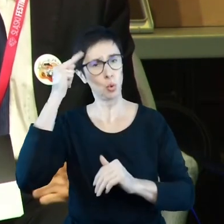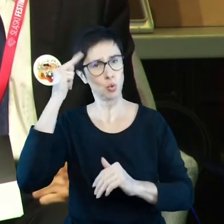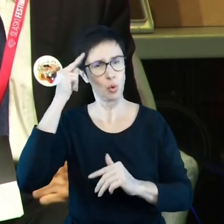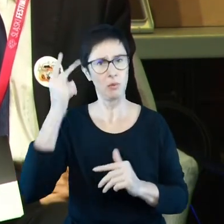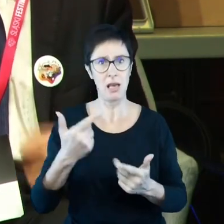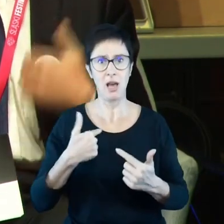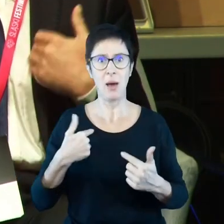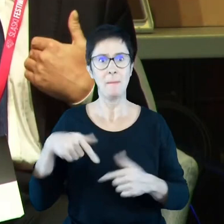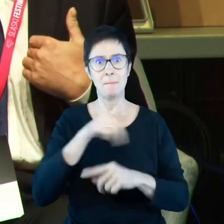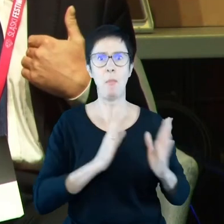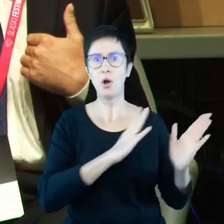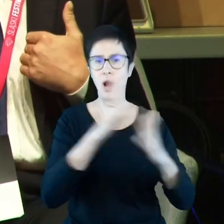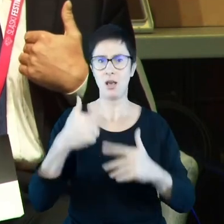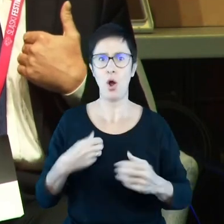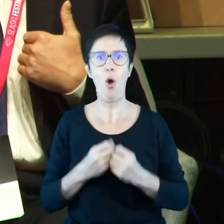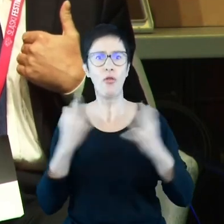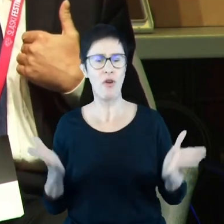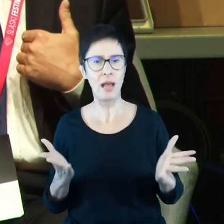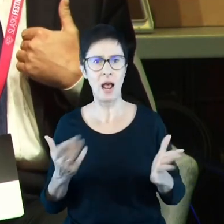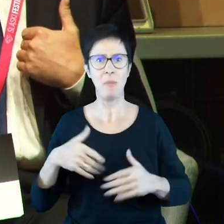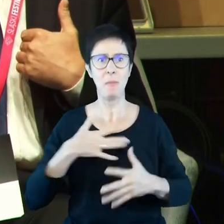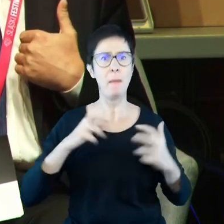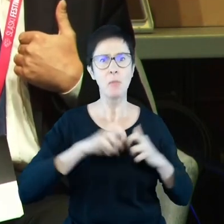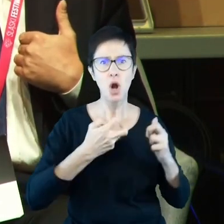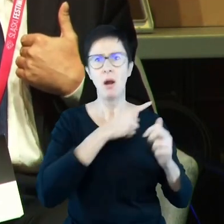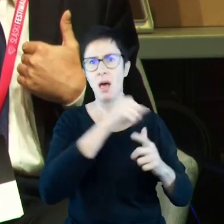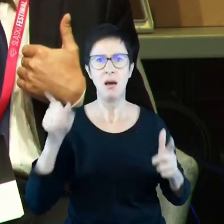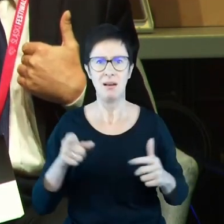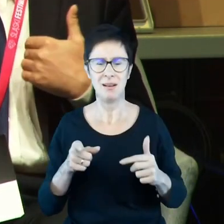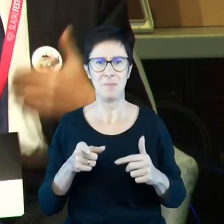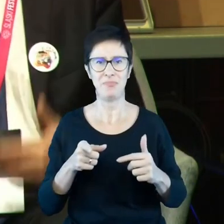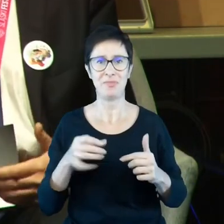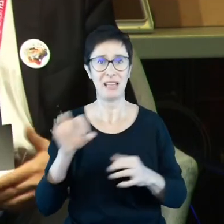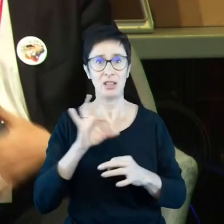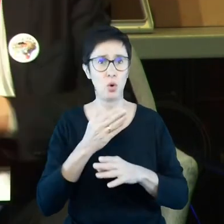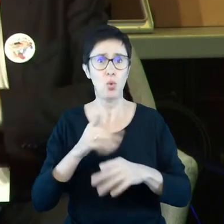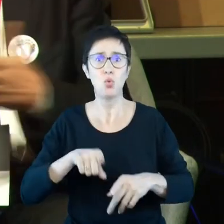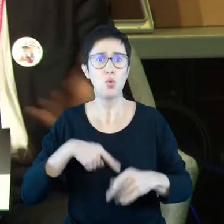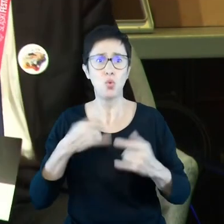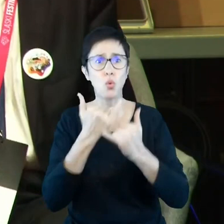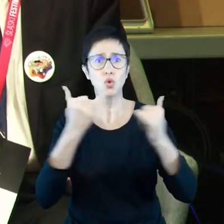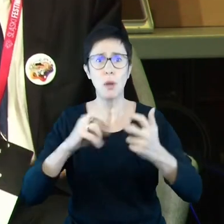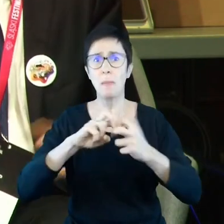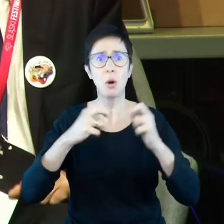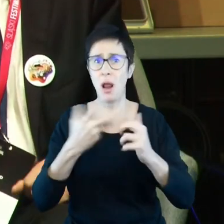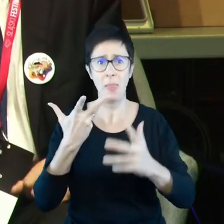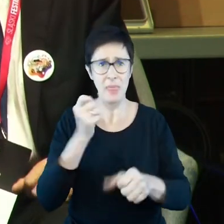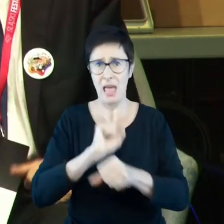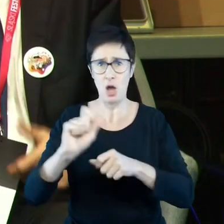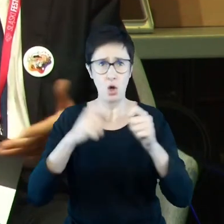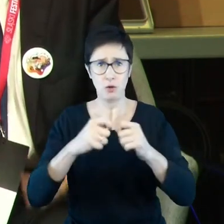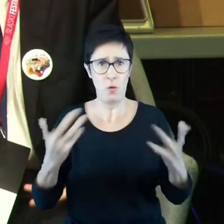na to, że pewne problemy, z którymi my się borykamy, to nie są problemy do tej pory rozwiązane. I książka, którą ja